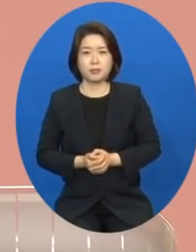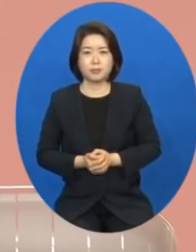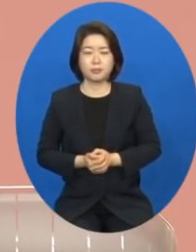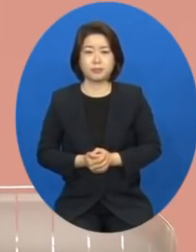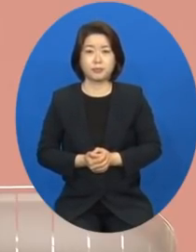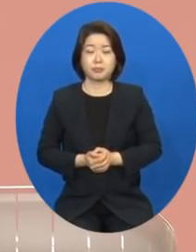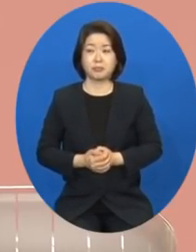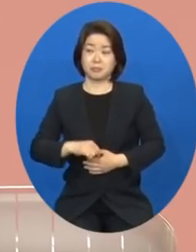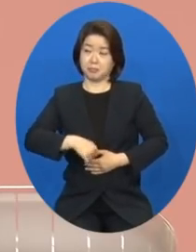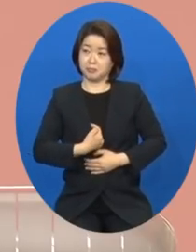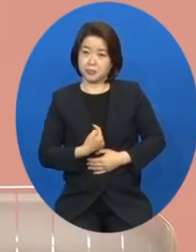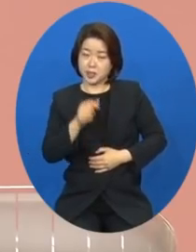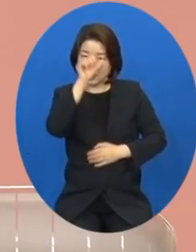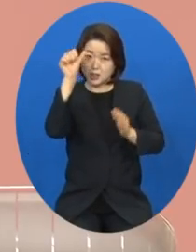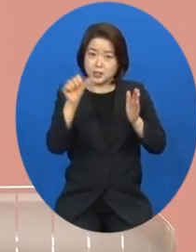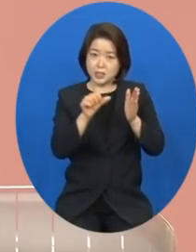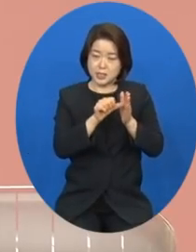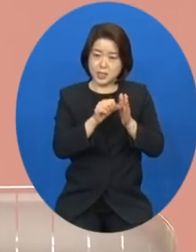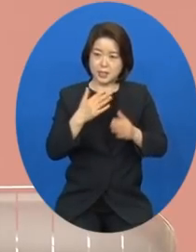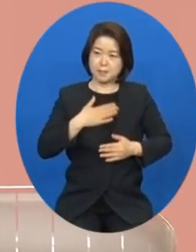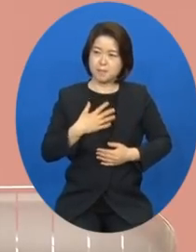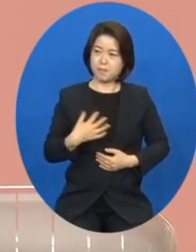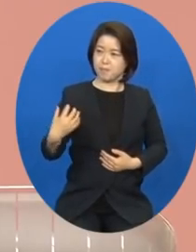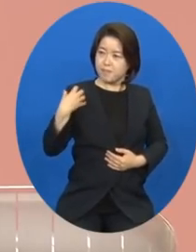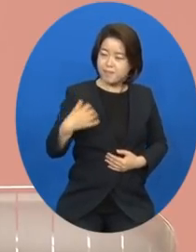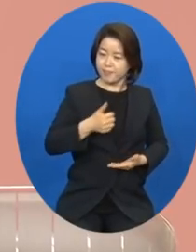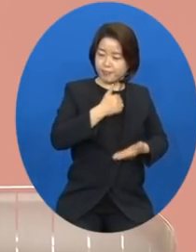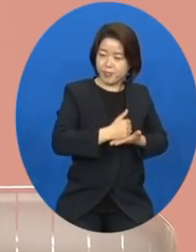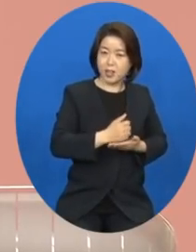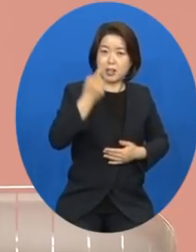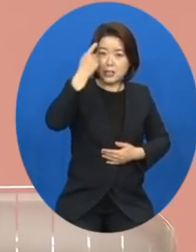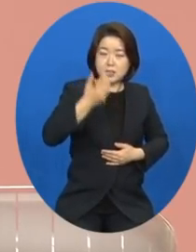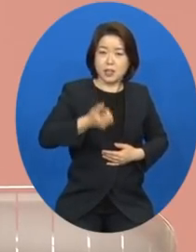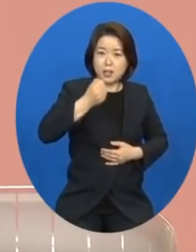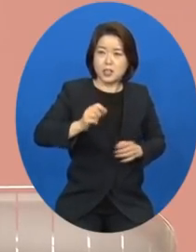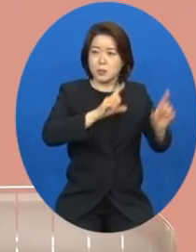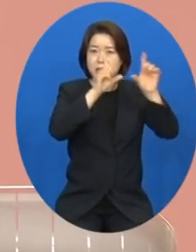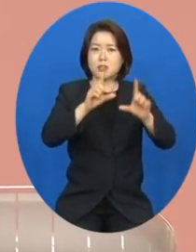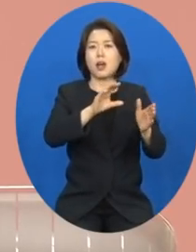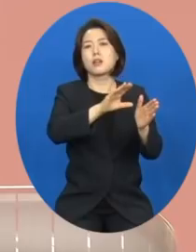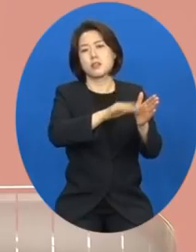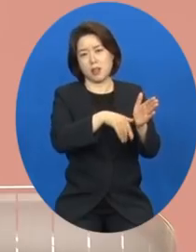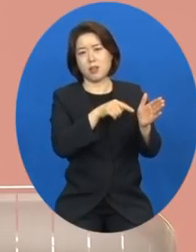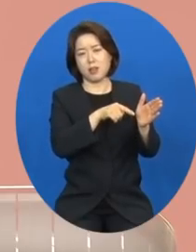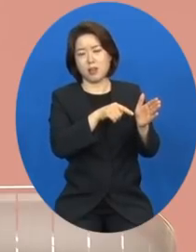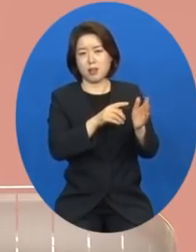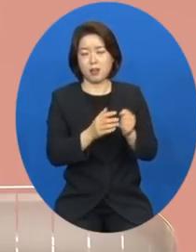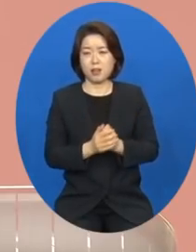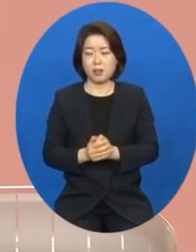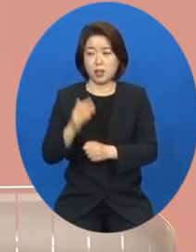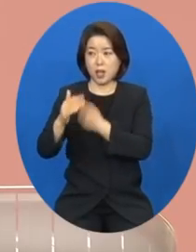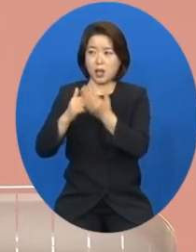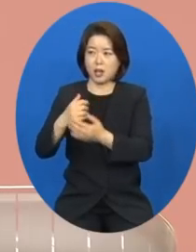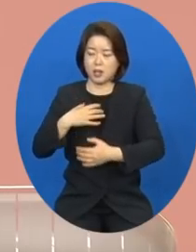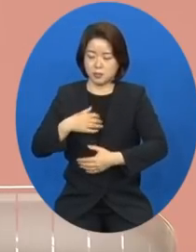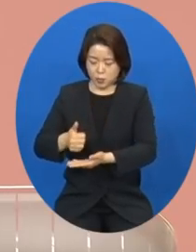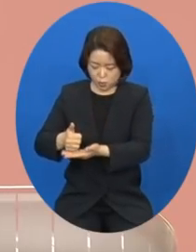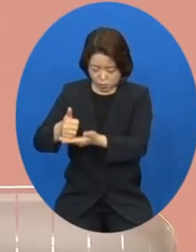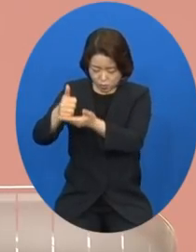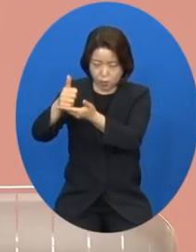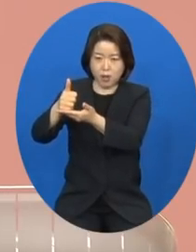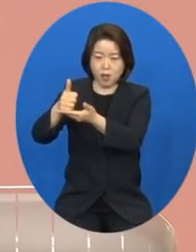자신의 인생이 인생을 추가하는 주인 줄 생각하나 살아가는 세대입니다 하나님을 경희 하도록